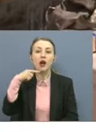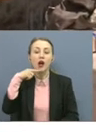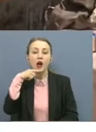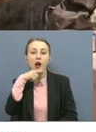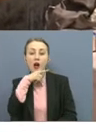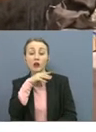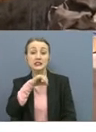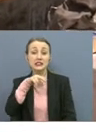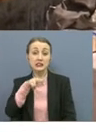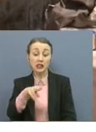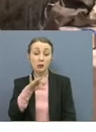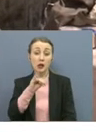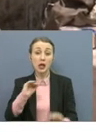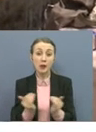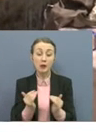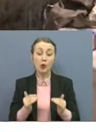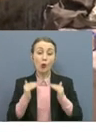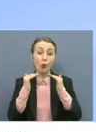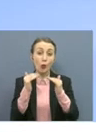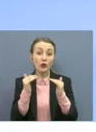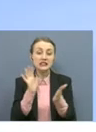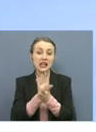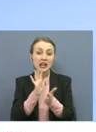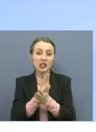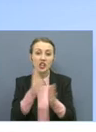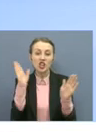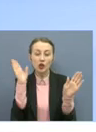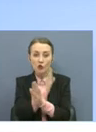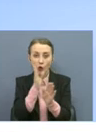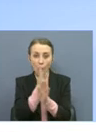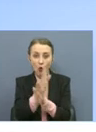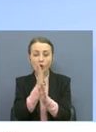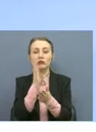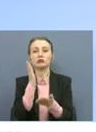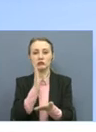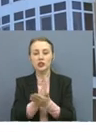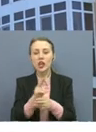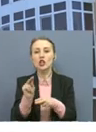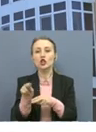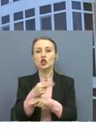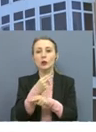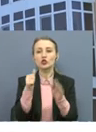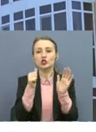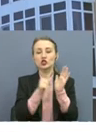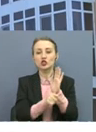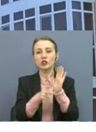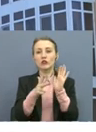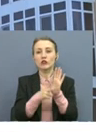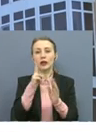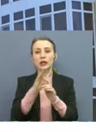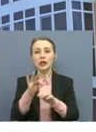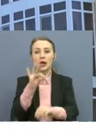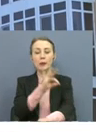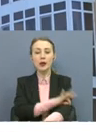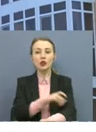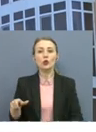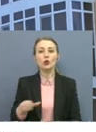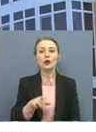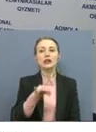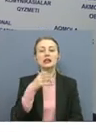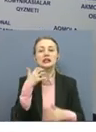барлығы 495 пәтер үлестірілді. Үстіміздегі жылдың 1-ші 90-ында әрқайсысы 45 пәтерлі екі тұрғын үй көпбалалы отбасыларға